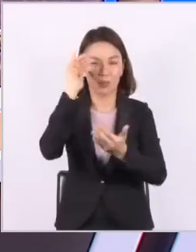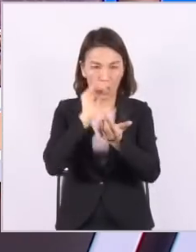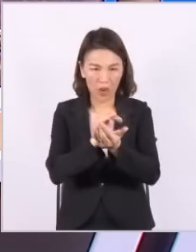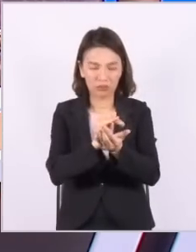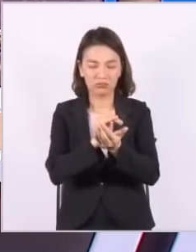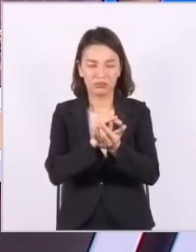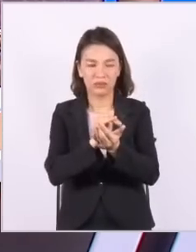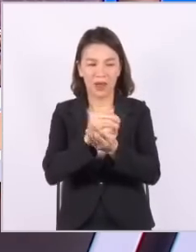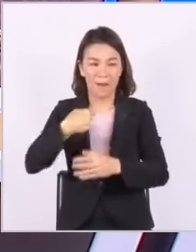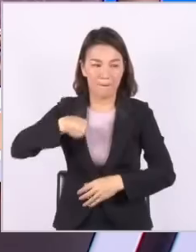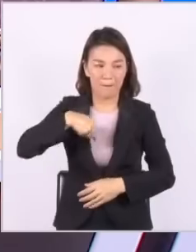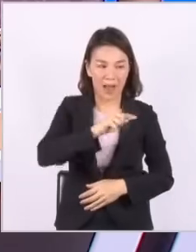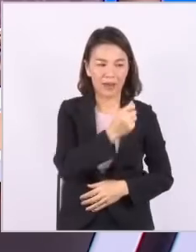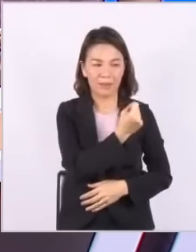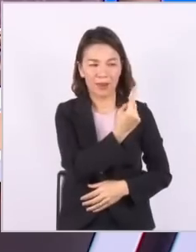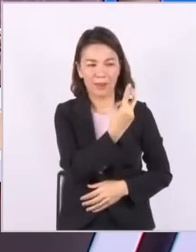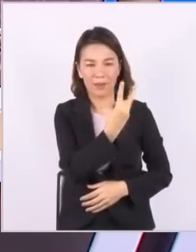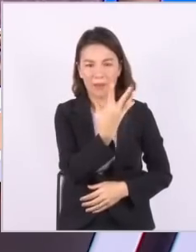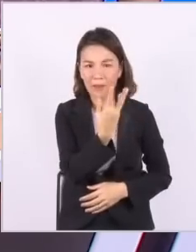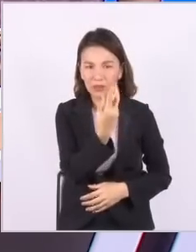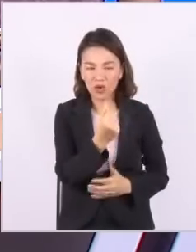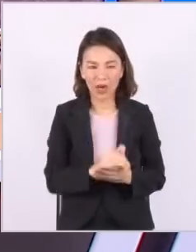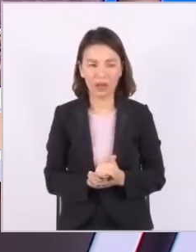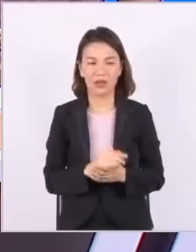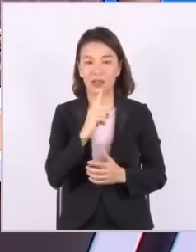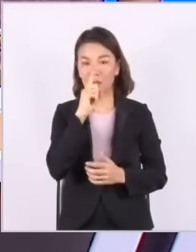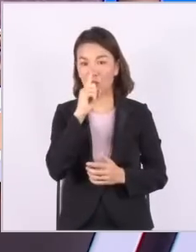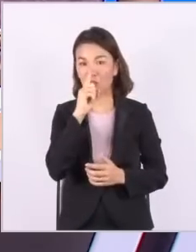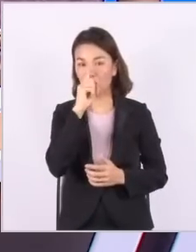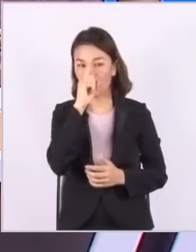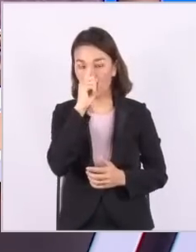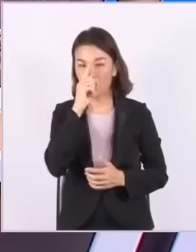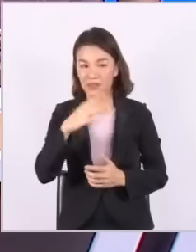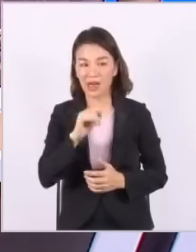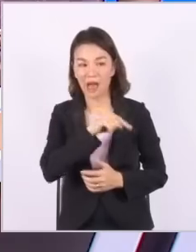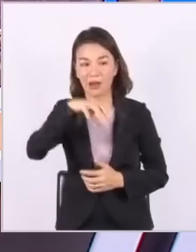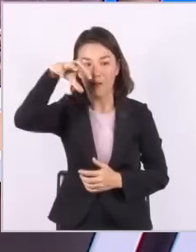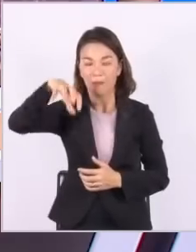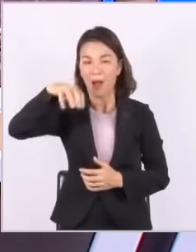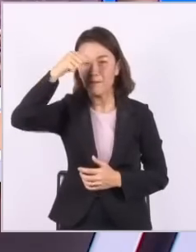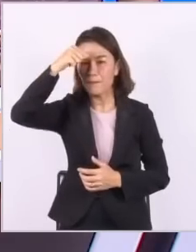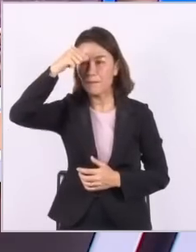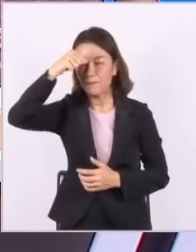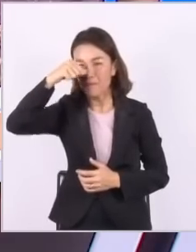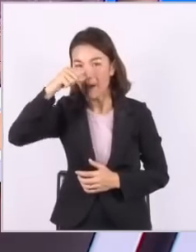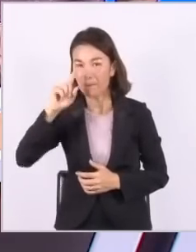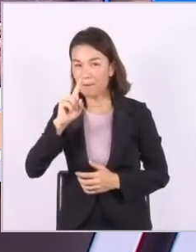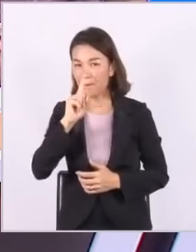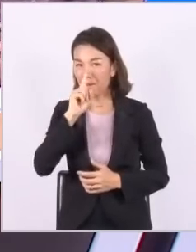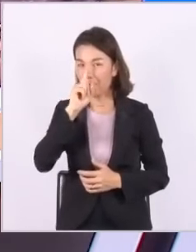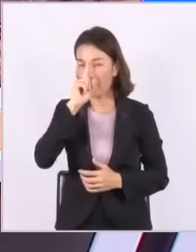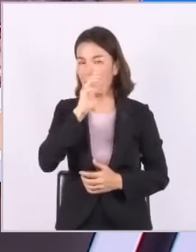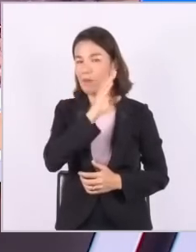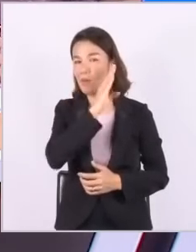แน่นอนเพราะว่าเธอไปทำจมูกปรากฏว่าโดนคลินิกเนี่ยใช้ซิลิโคนปลอม อ้าวมาเรื่อยๆเลยนะ จ